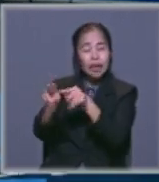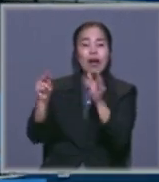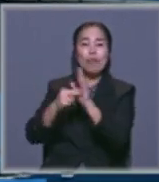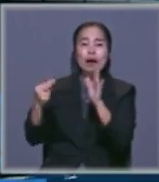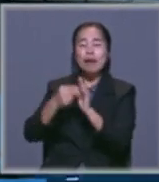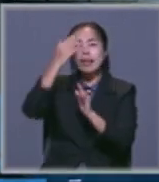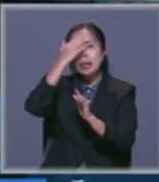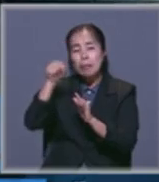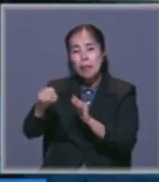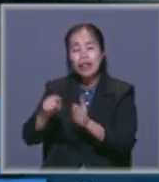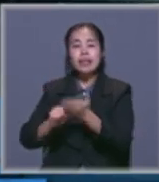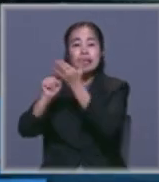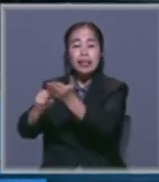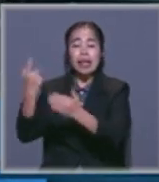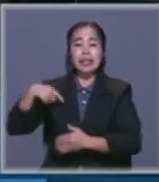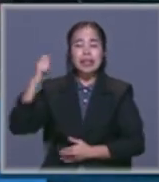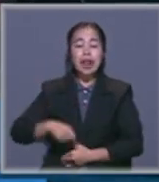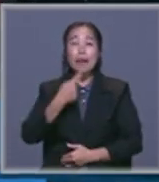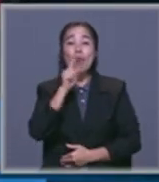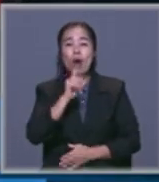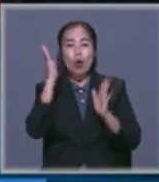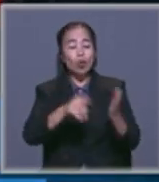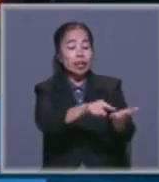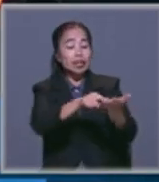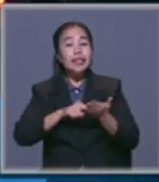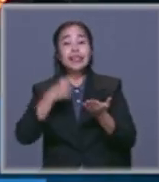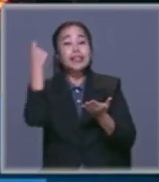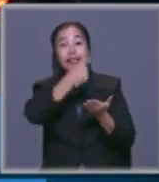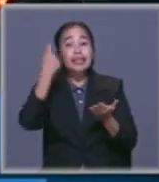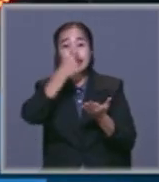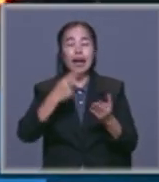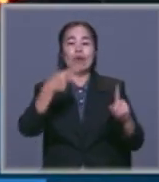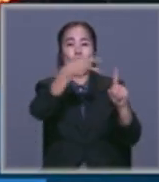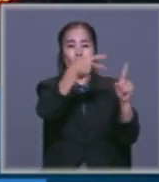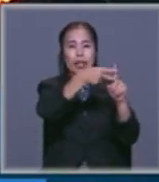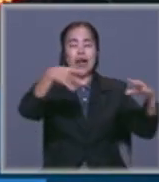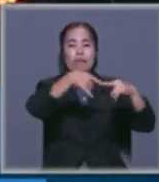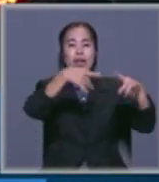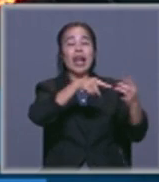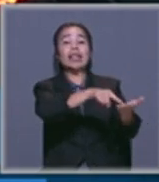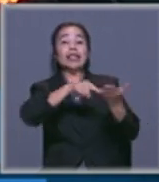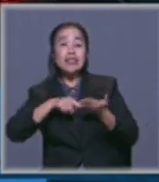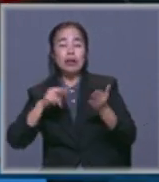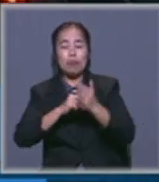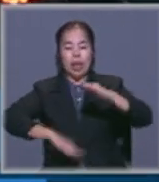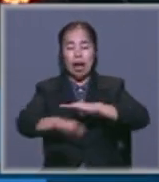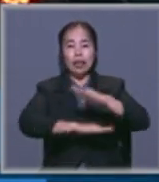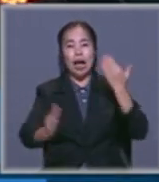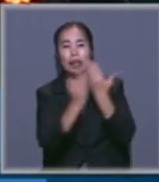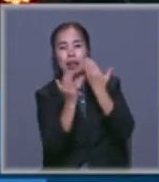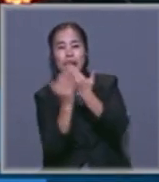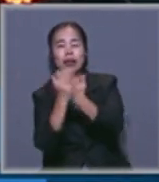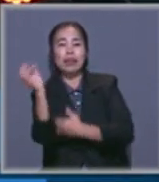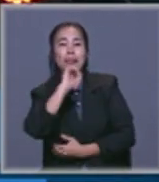สวนต่อไปนั้นศาลรัฐธรรมนูญบอกว่าคนที่ยื่นคำร้องคือพรรคอนาคตใหม่หรือกลุ่มฝ่ายค้านนั้นไม่ได้แสดงหลักฐานให้เป็นที่ประ